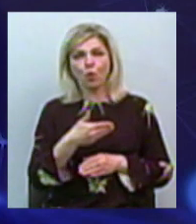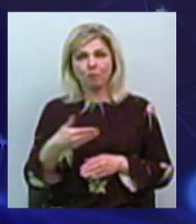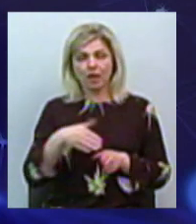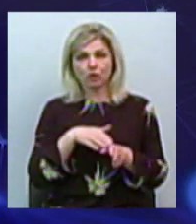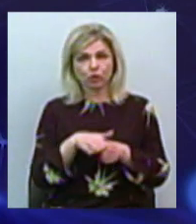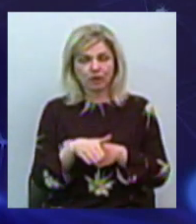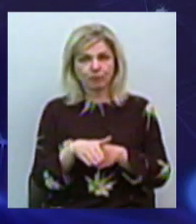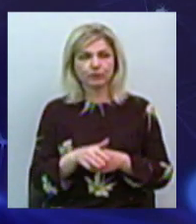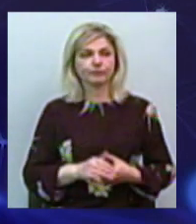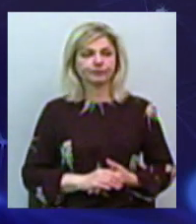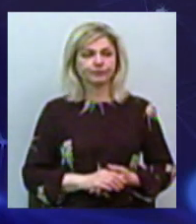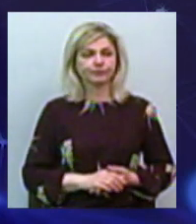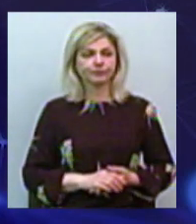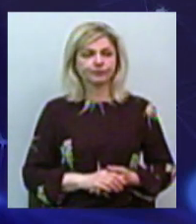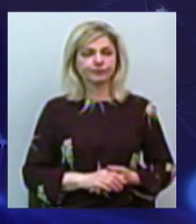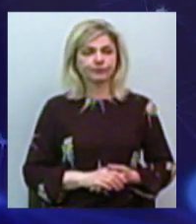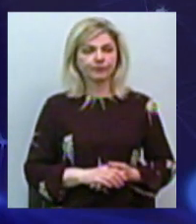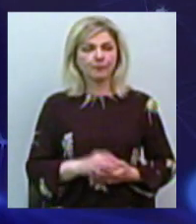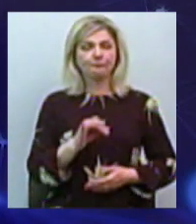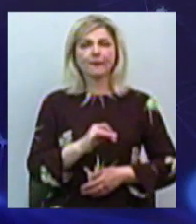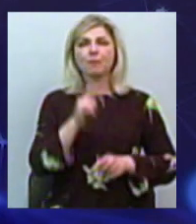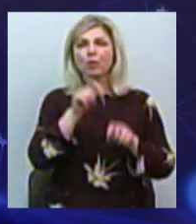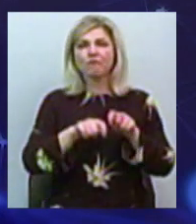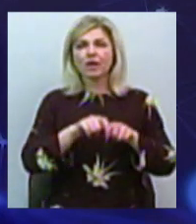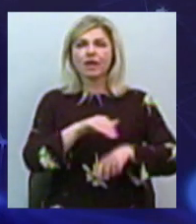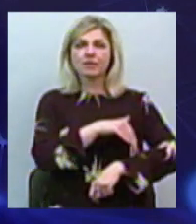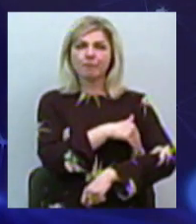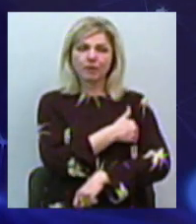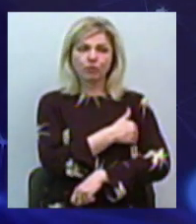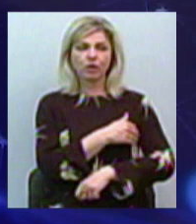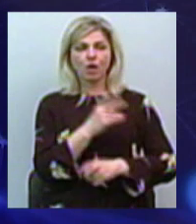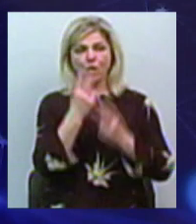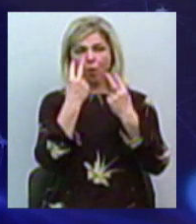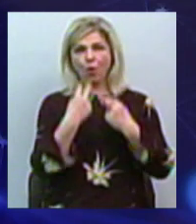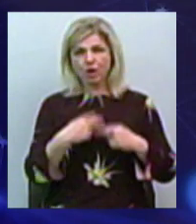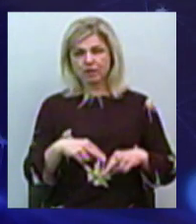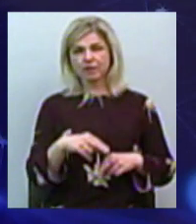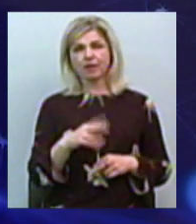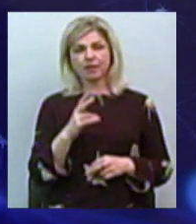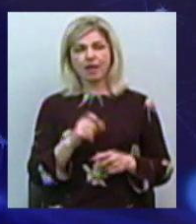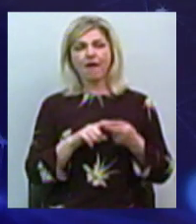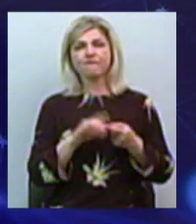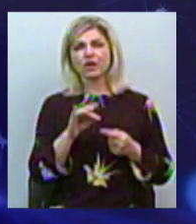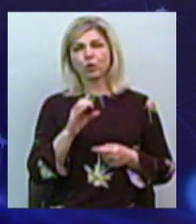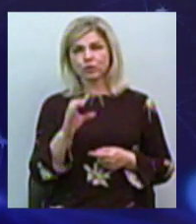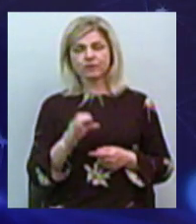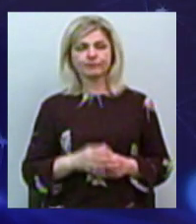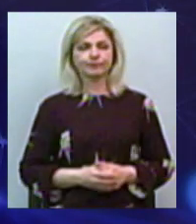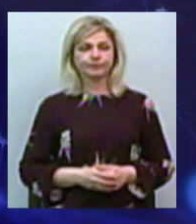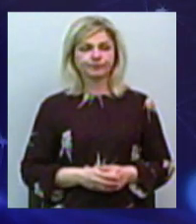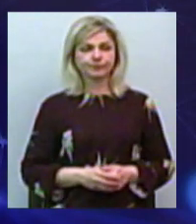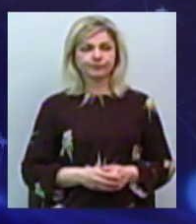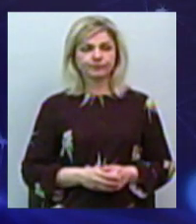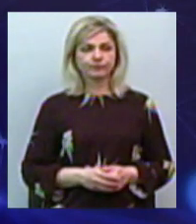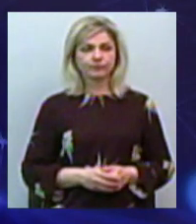то температура, замір температури, опит на респіраторні віруси, хворіє людина чи ні, але